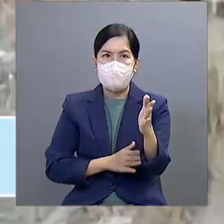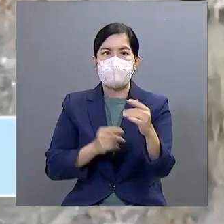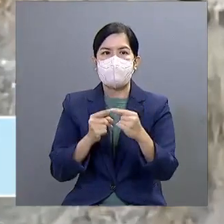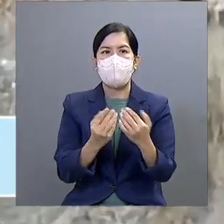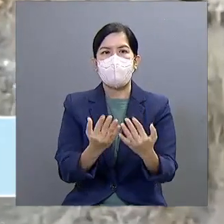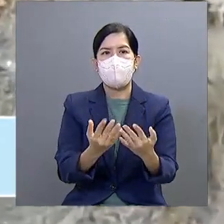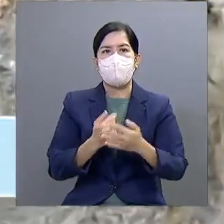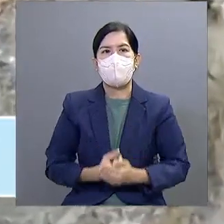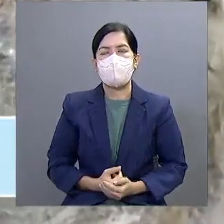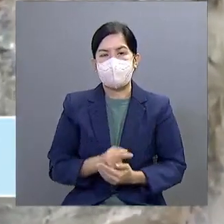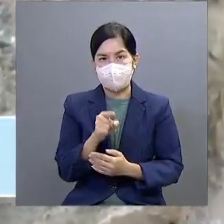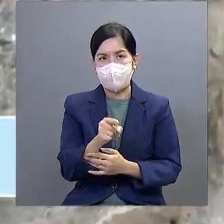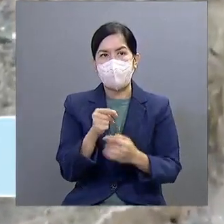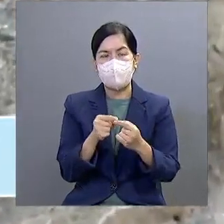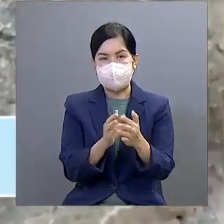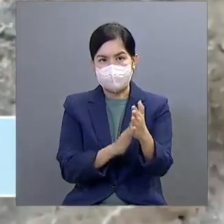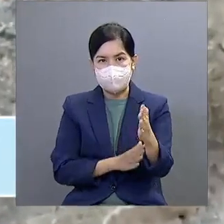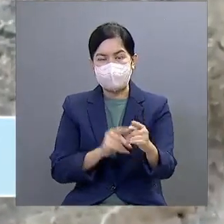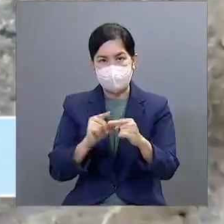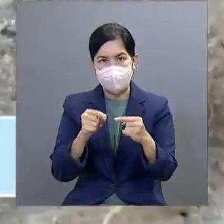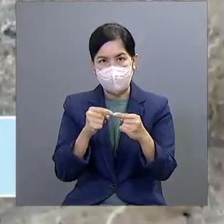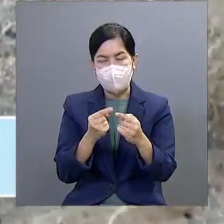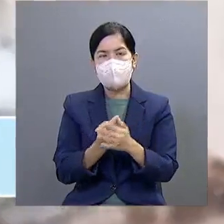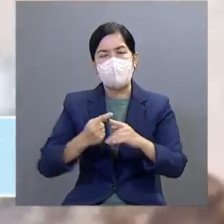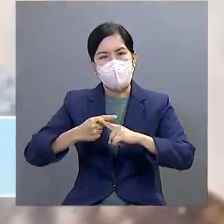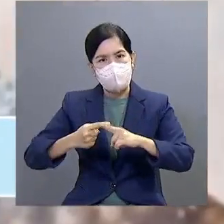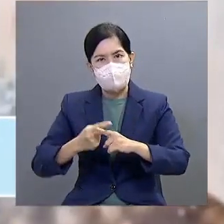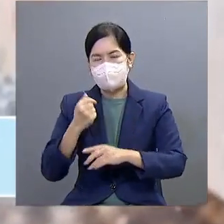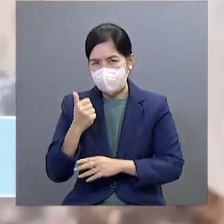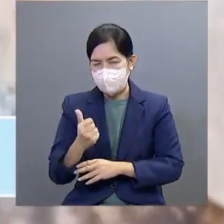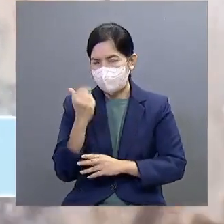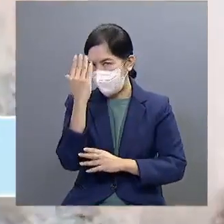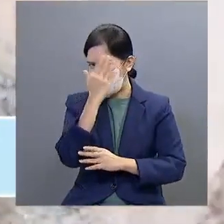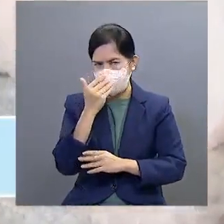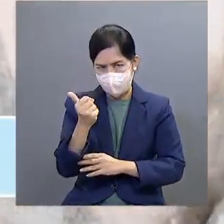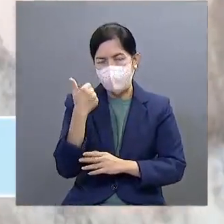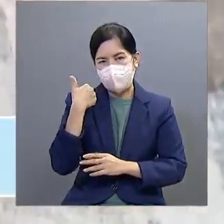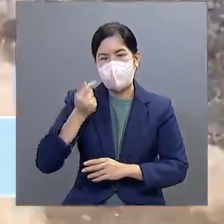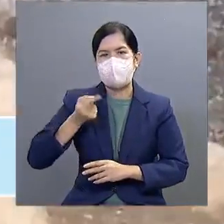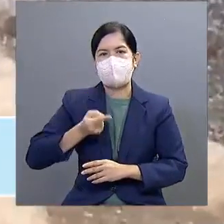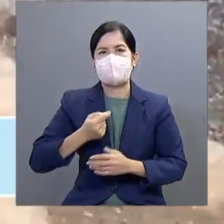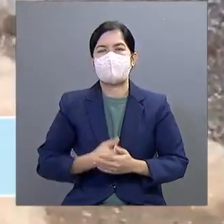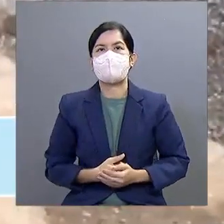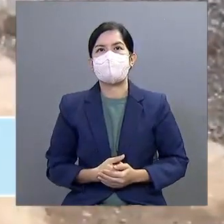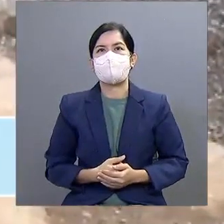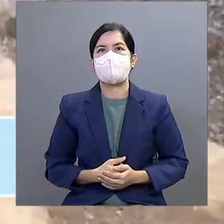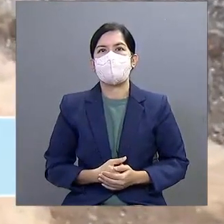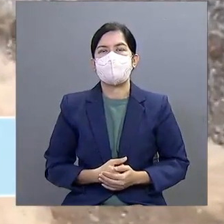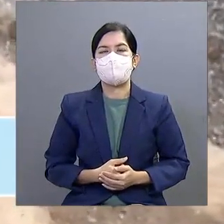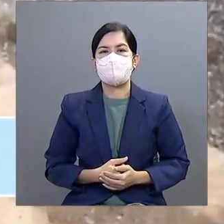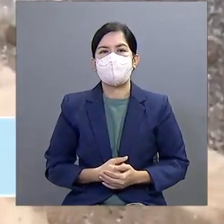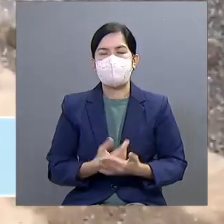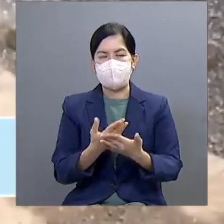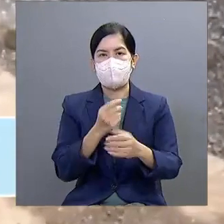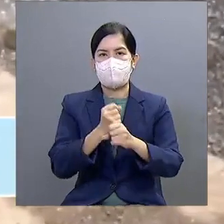าแต่ได้มีดเล่มงามแข็งแกร่งคมทนนานใช้งานได้อย่างใจหวังแน่นอนนะคะงานฝีมือแบบนี้แล้วเป็นง